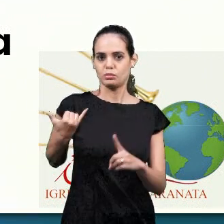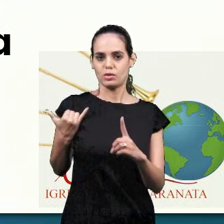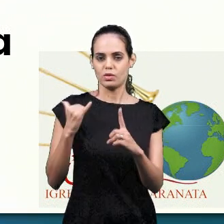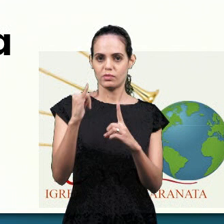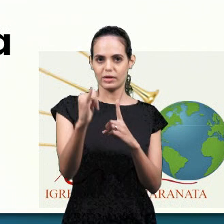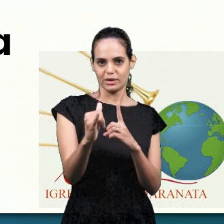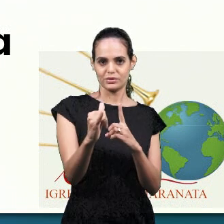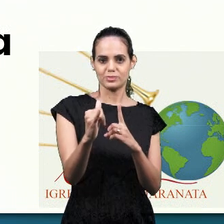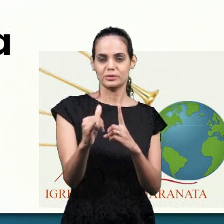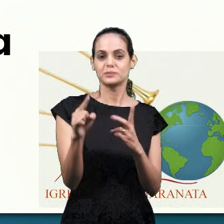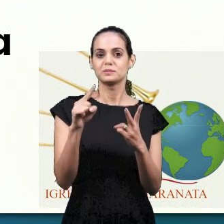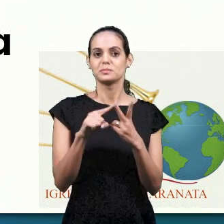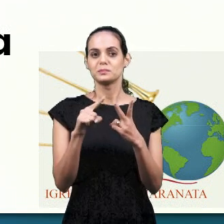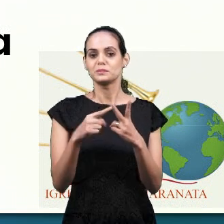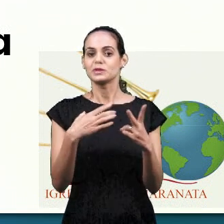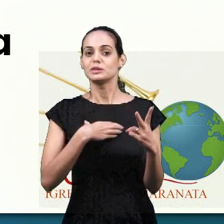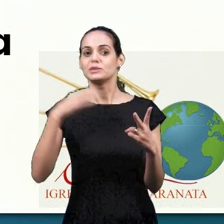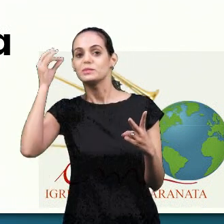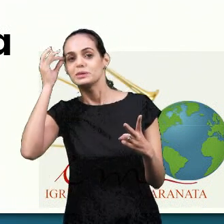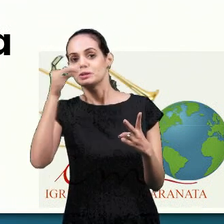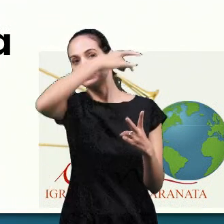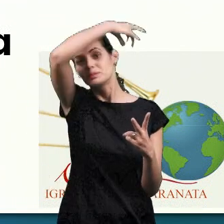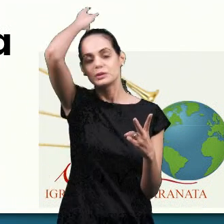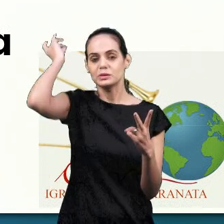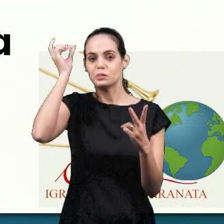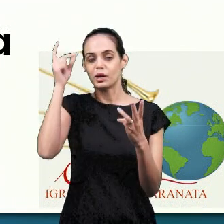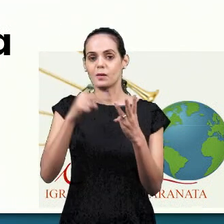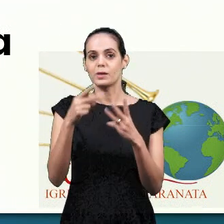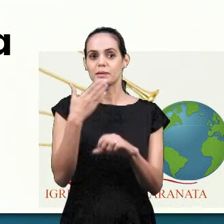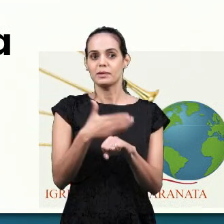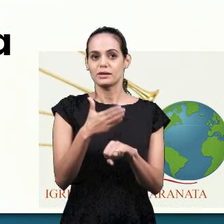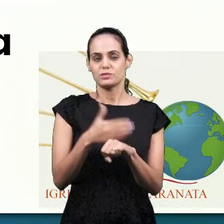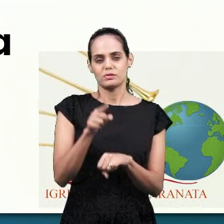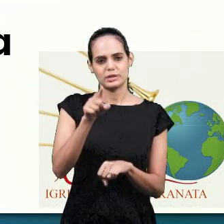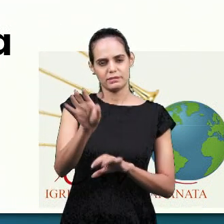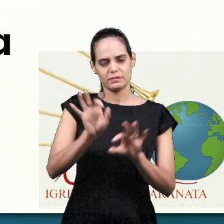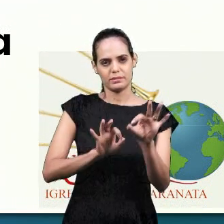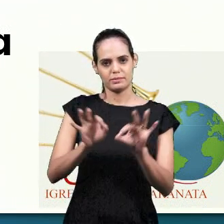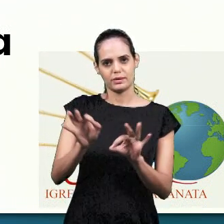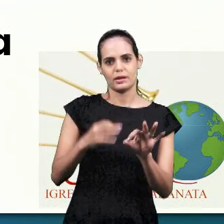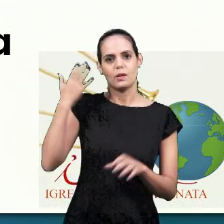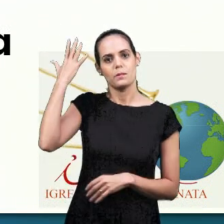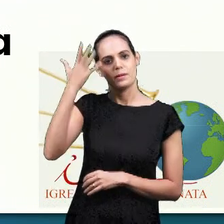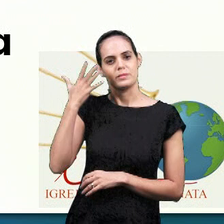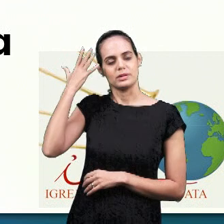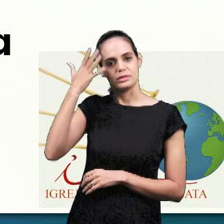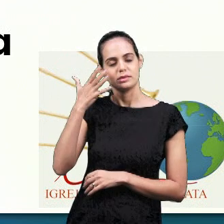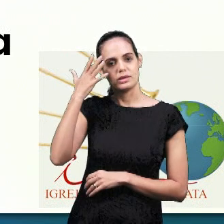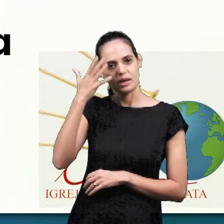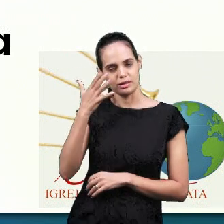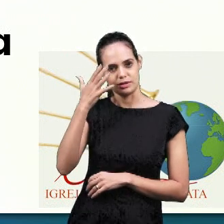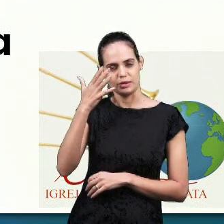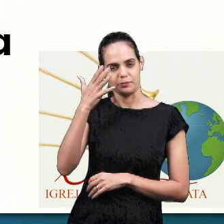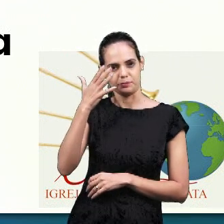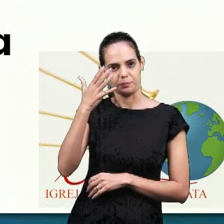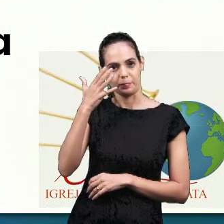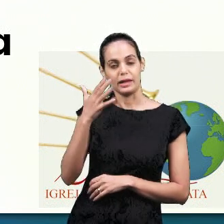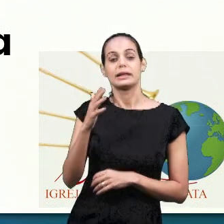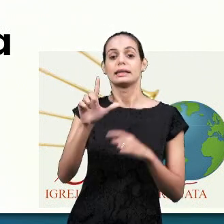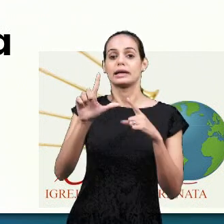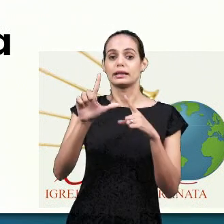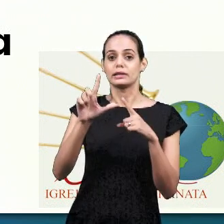sur l'aspect prophétique, dans le sens spirituel et pratique, préparer un message avec base dans les réponses de la